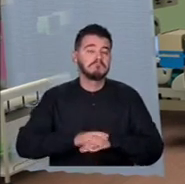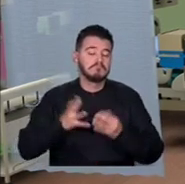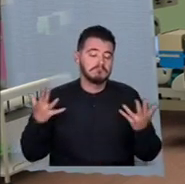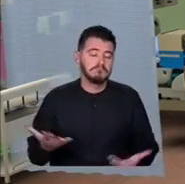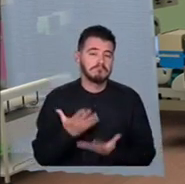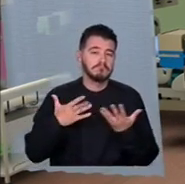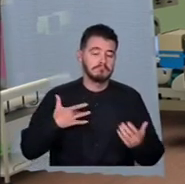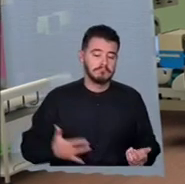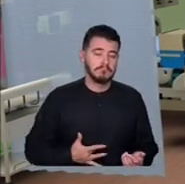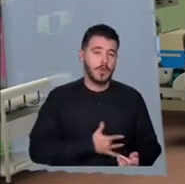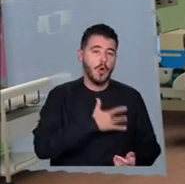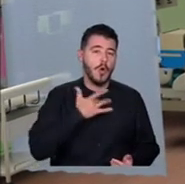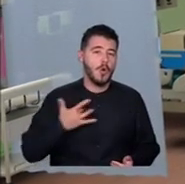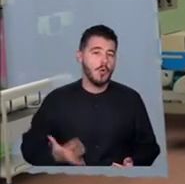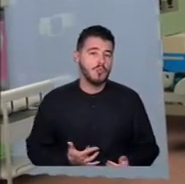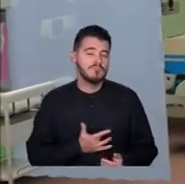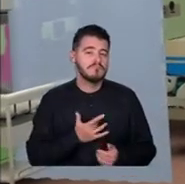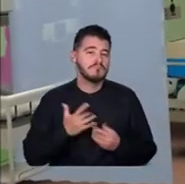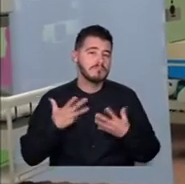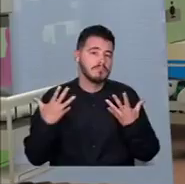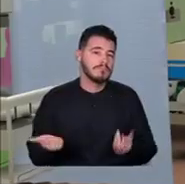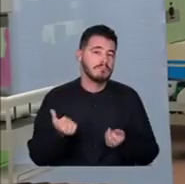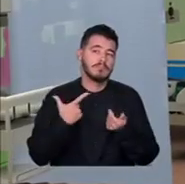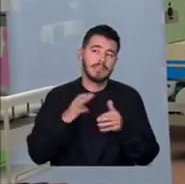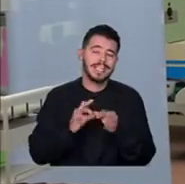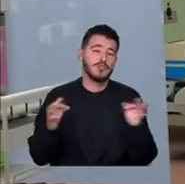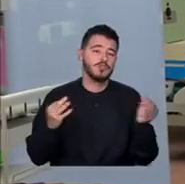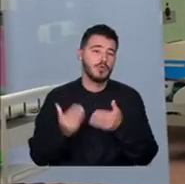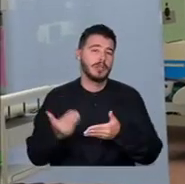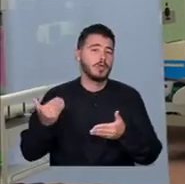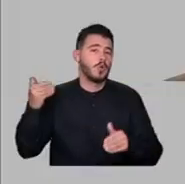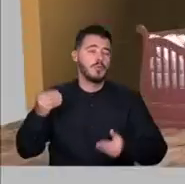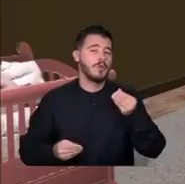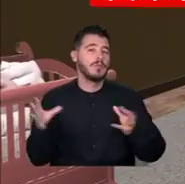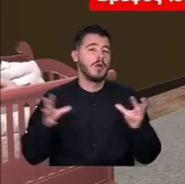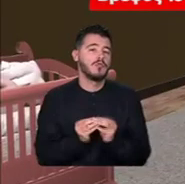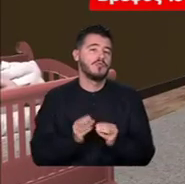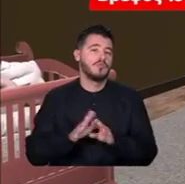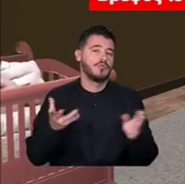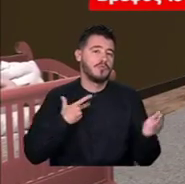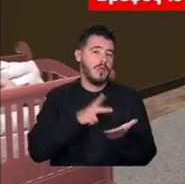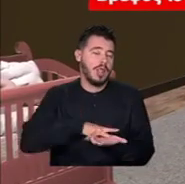ότι γράφεται στην ιατροδικαστική έκθεση ότι υπάρχει και ιστορικό επιληψίας. Το επόμενο παιδί